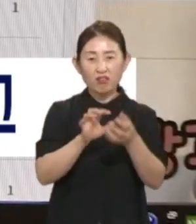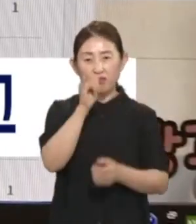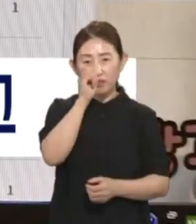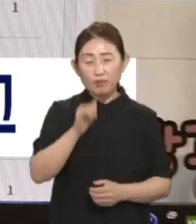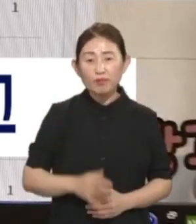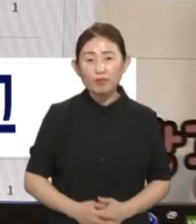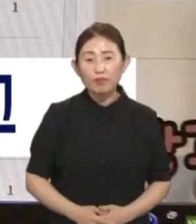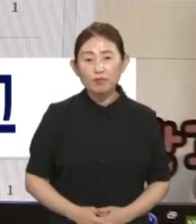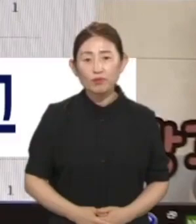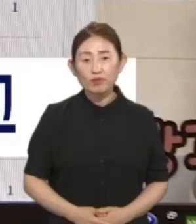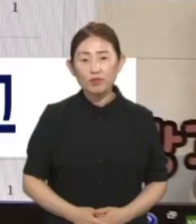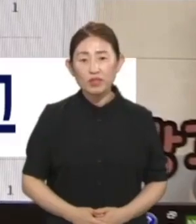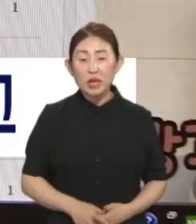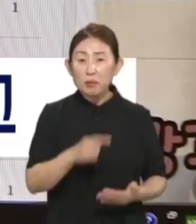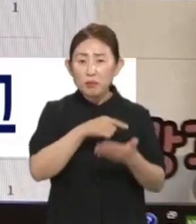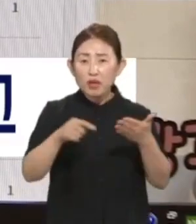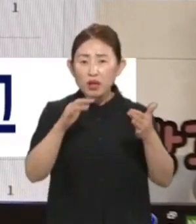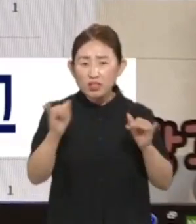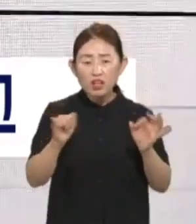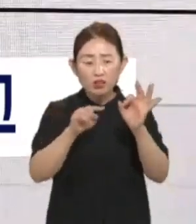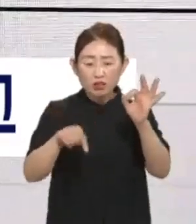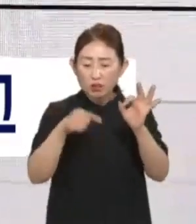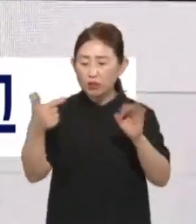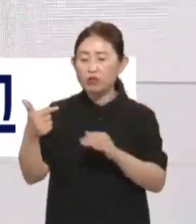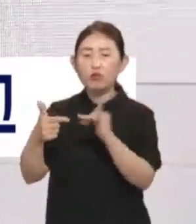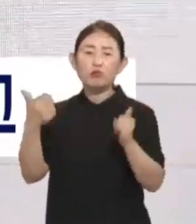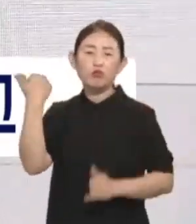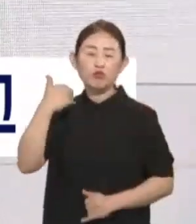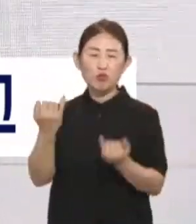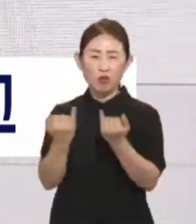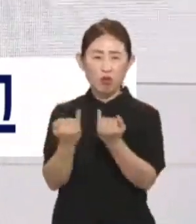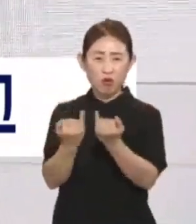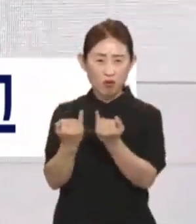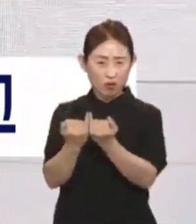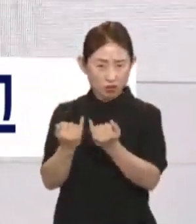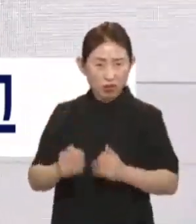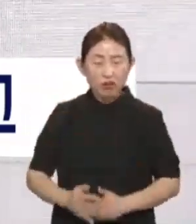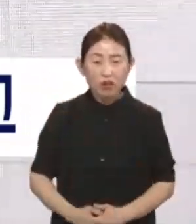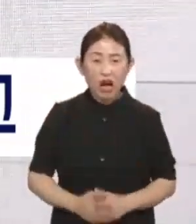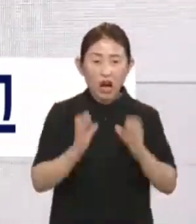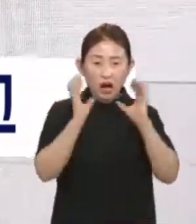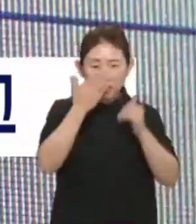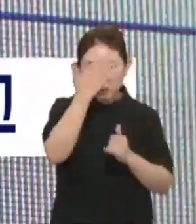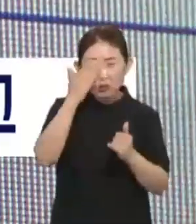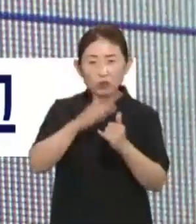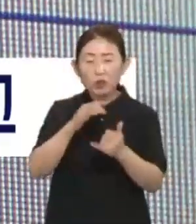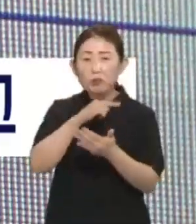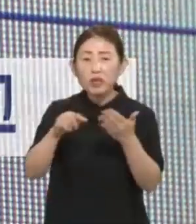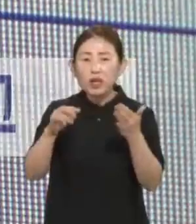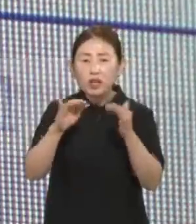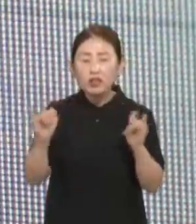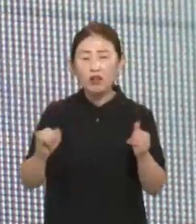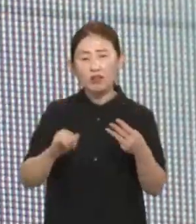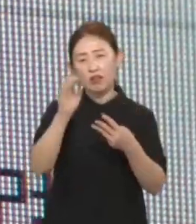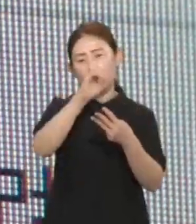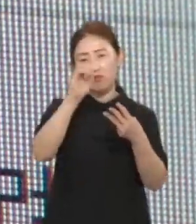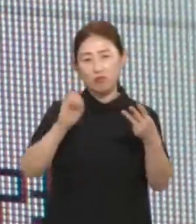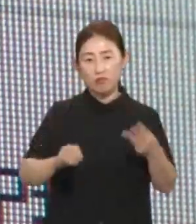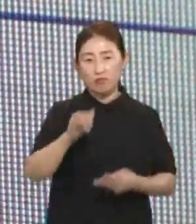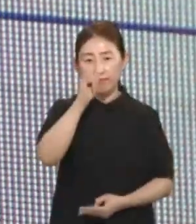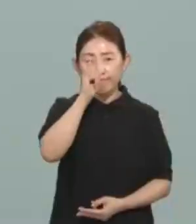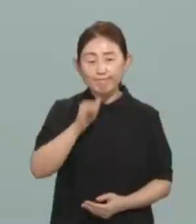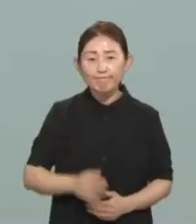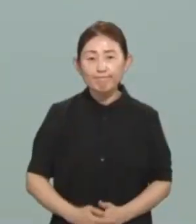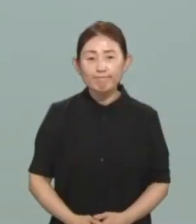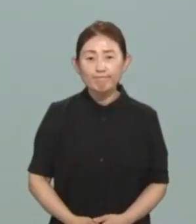뒤를이었습니다 피해자들 10명 중 6명 이상은 여성이었으며 아동과 청소년 피해자도 3%에 달하는